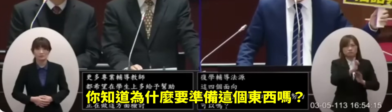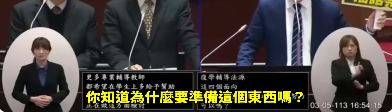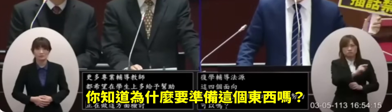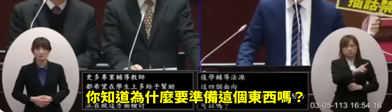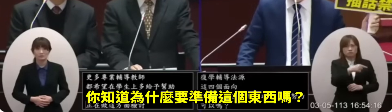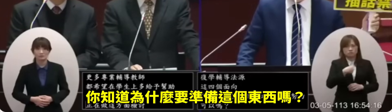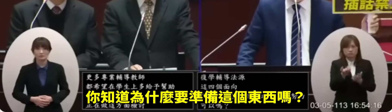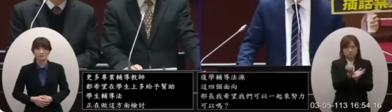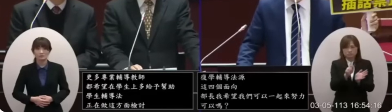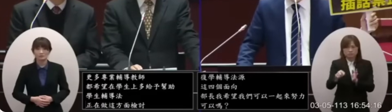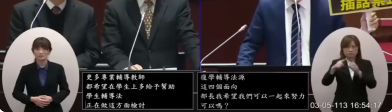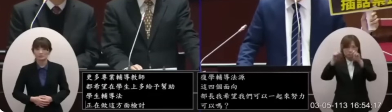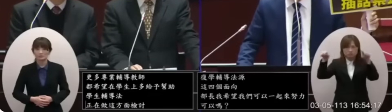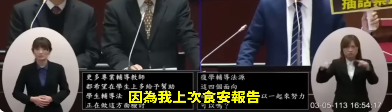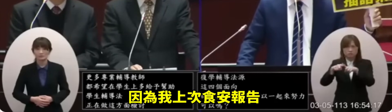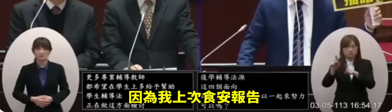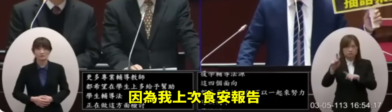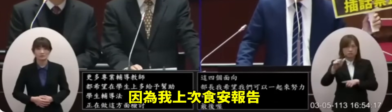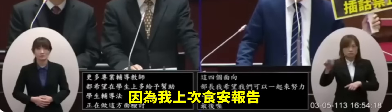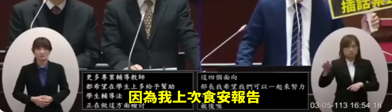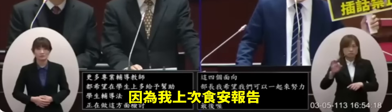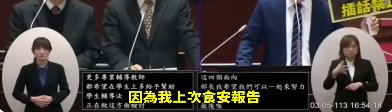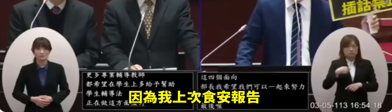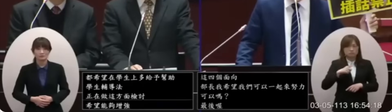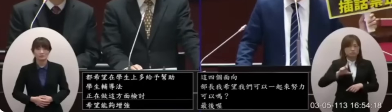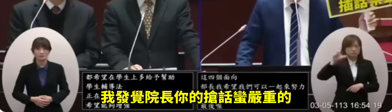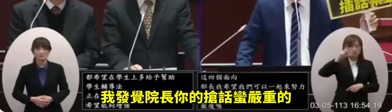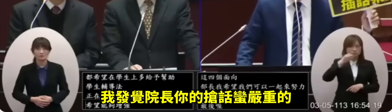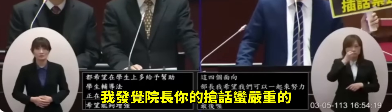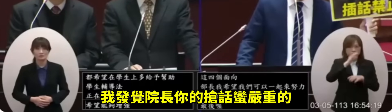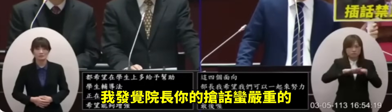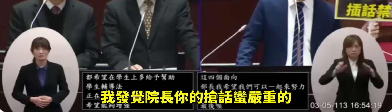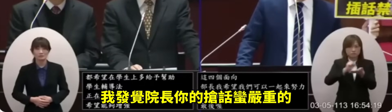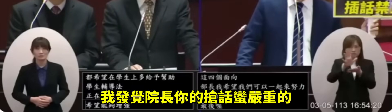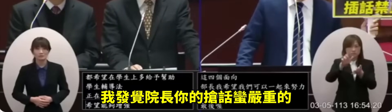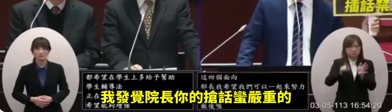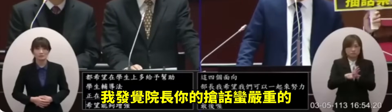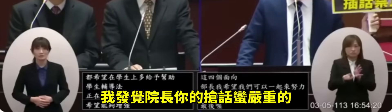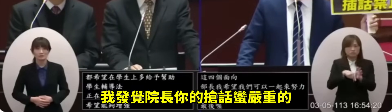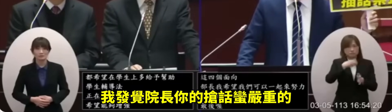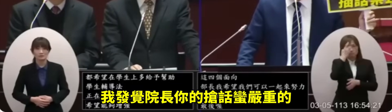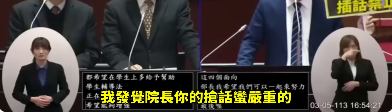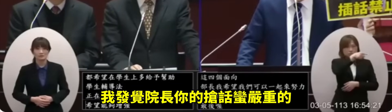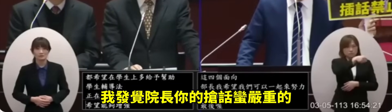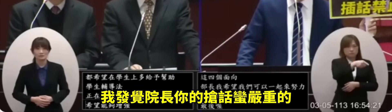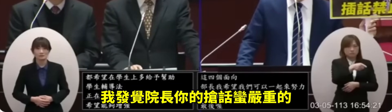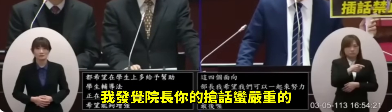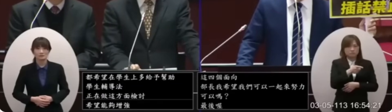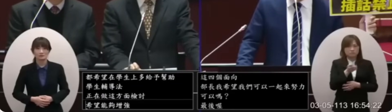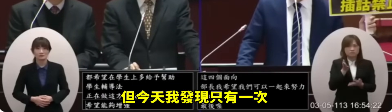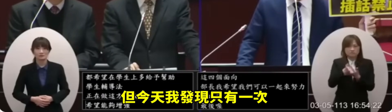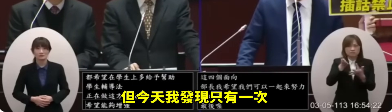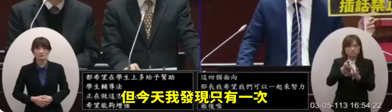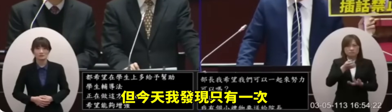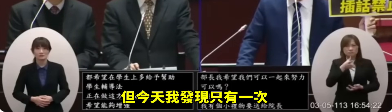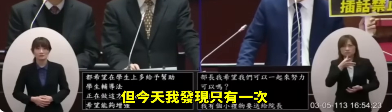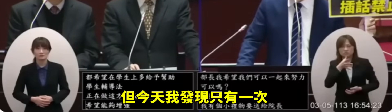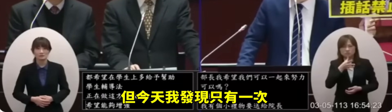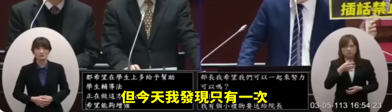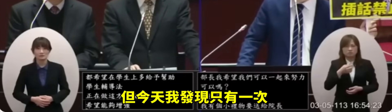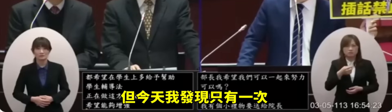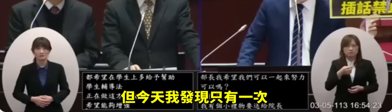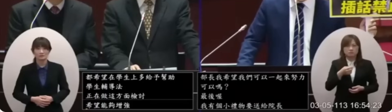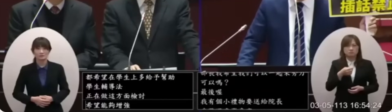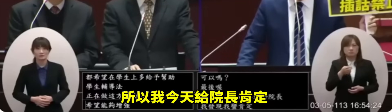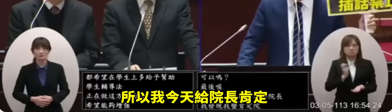准备这个东西吗？因为我上次实案报告，我发现院长你的抢话蛮严重的，但今天我发现